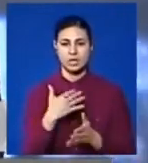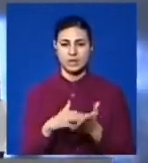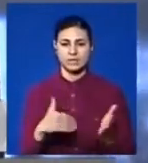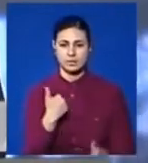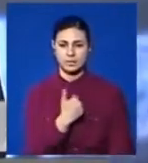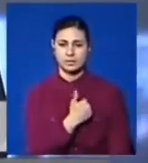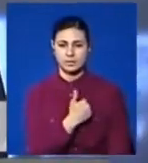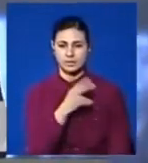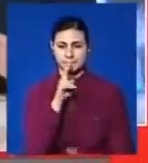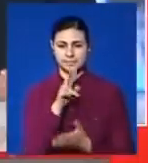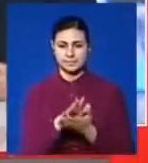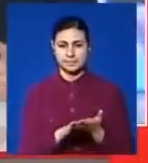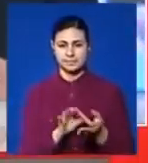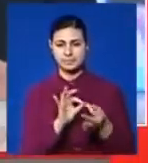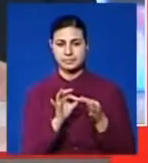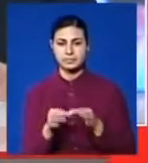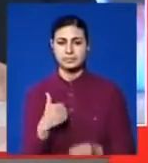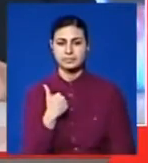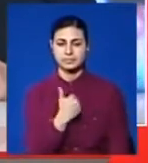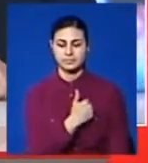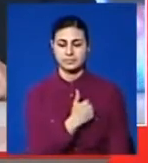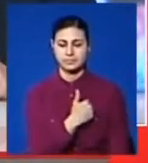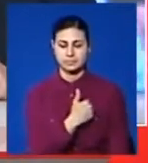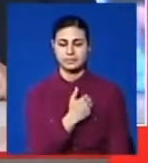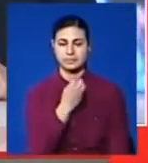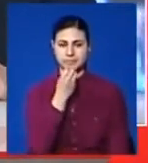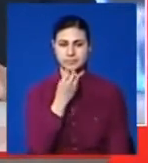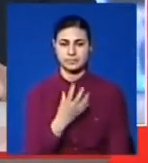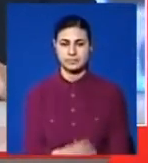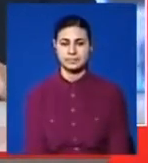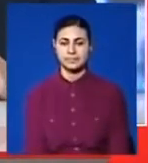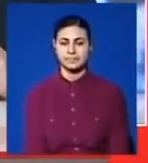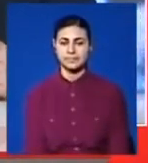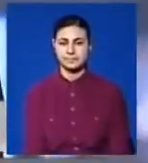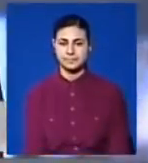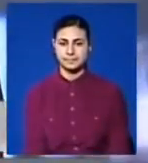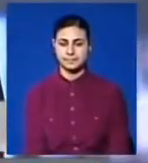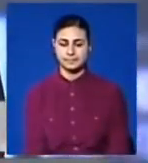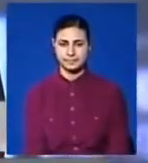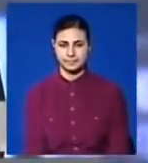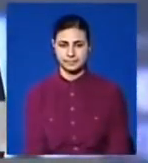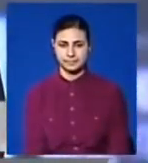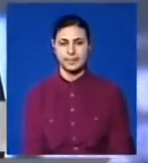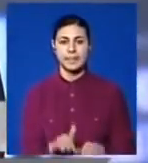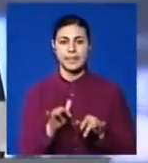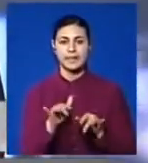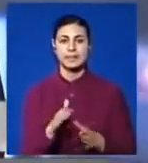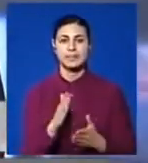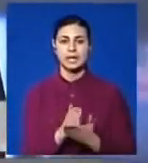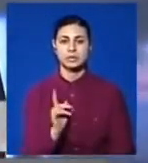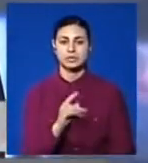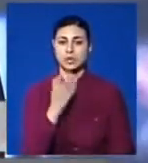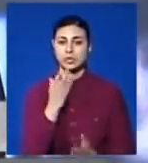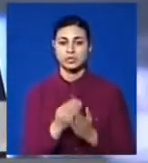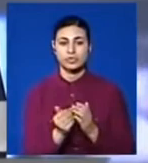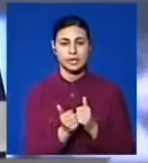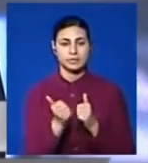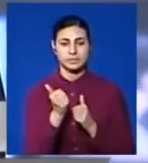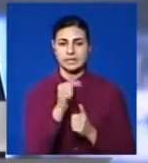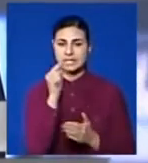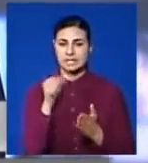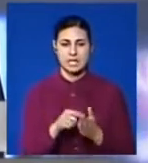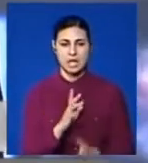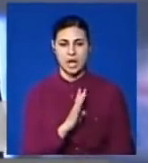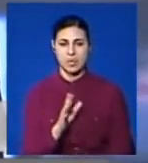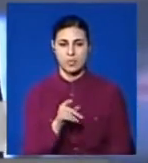შეიძლება. თქვენში თქვენ შეკითხვასთან დაკავშირებით გადავდივარ ახლა. საქმე იმაშია, რომ ჩვენ არ წამოგვიწევია ეს